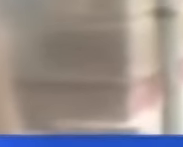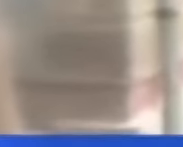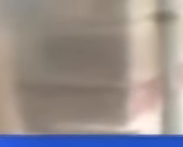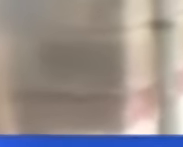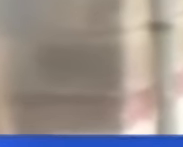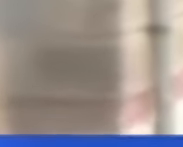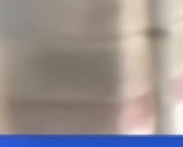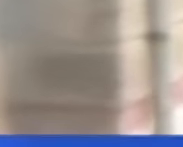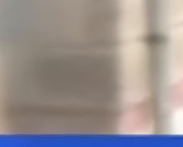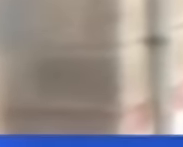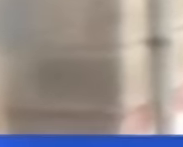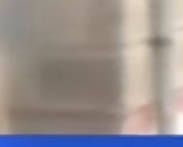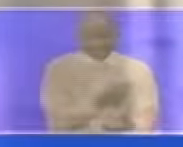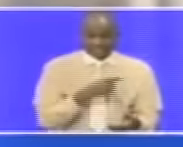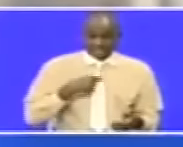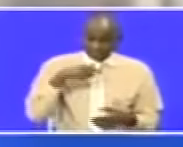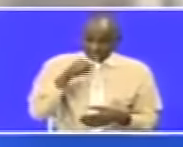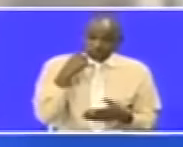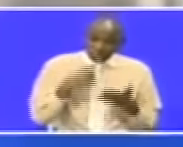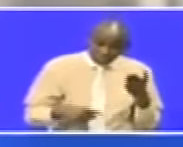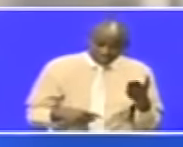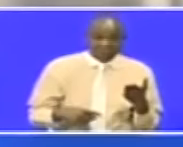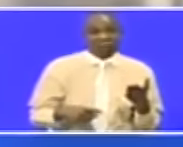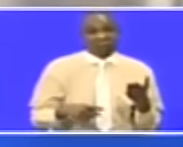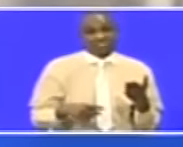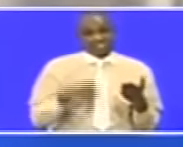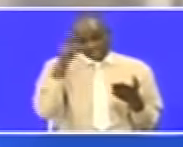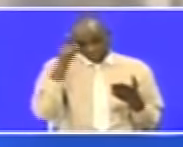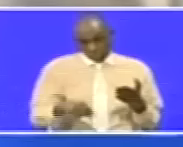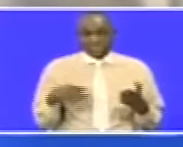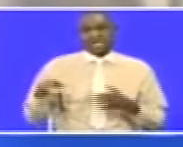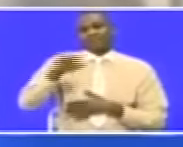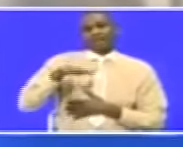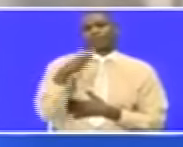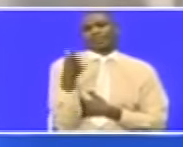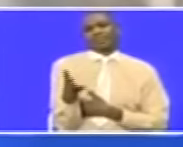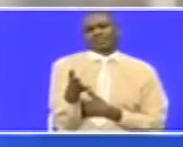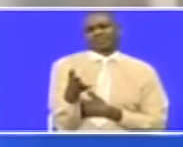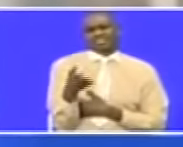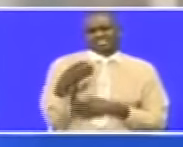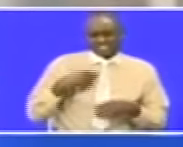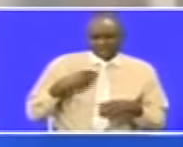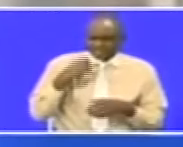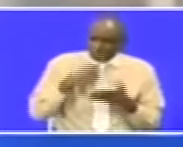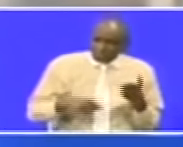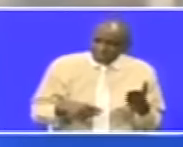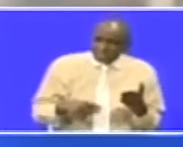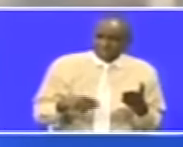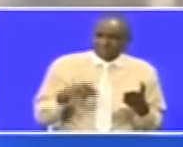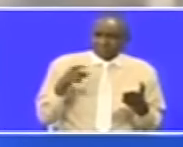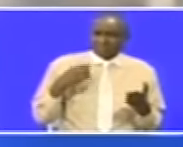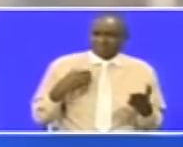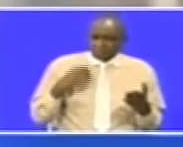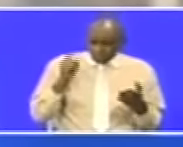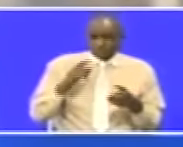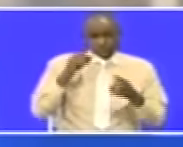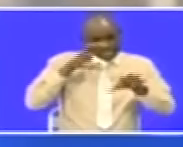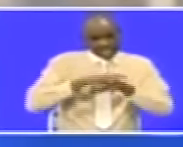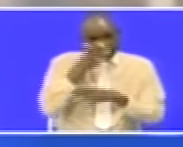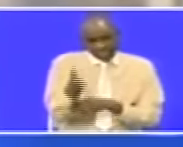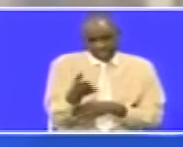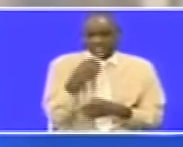hospitali wakapima vizuri wakasema ni environment, then mwenye kwa na kesi yangu ile feedback niletewa